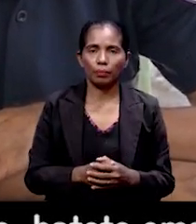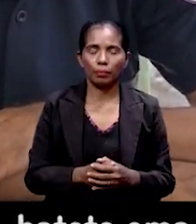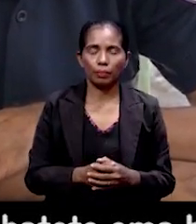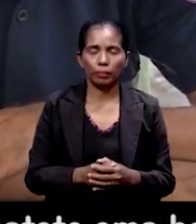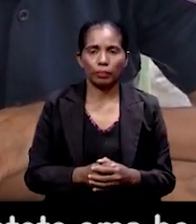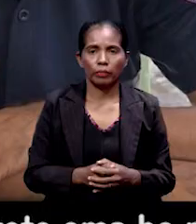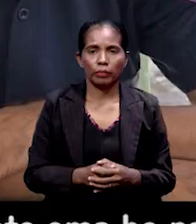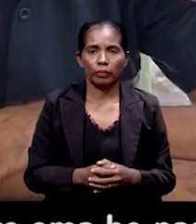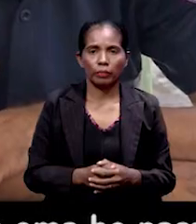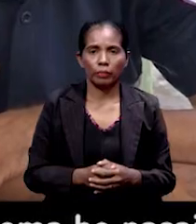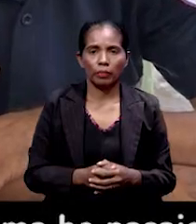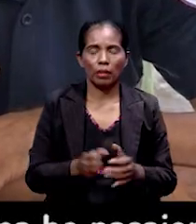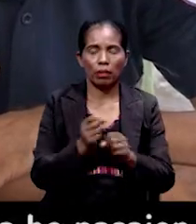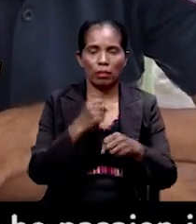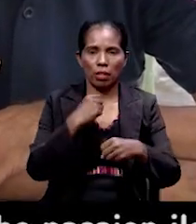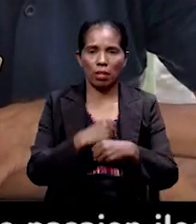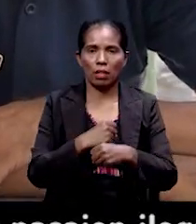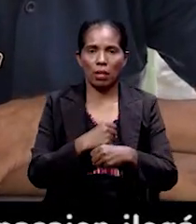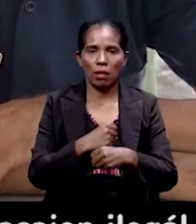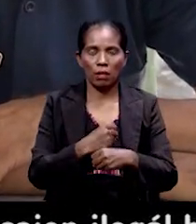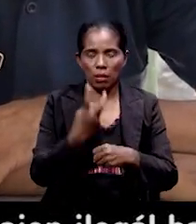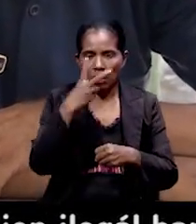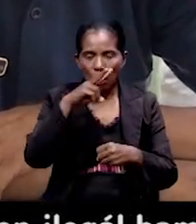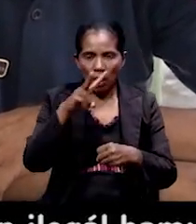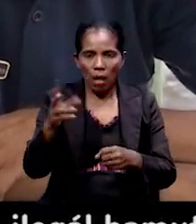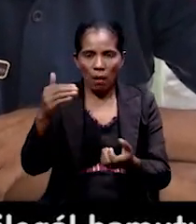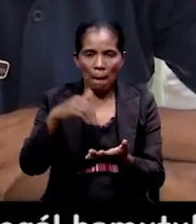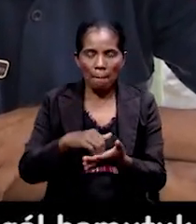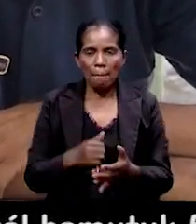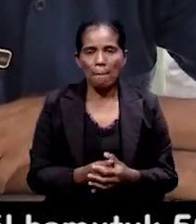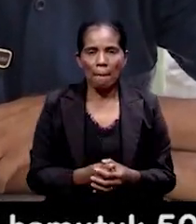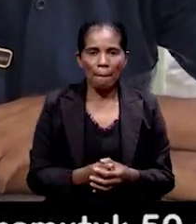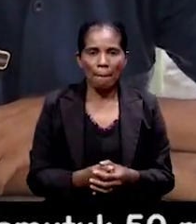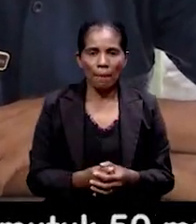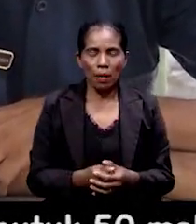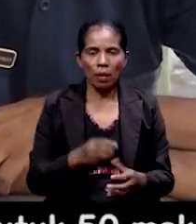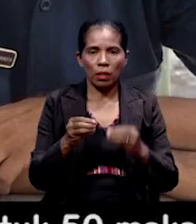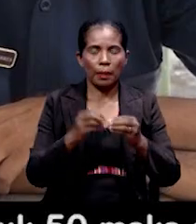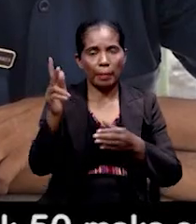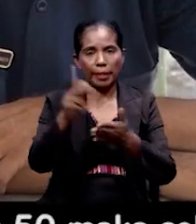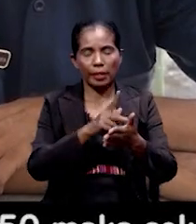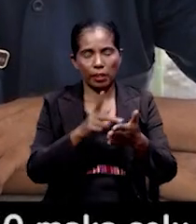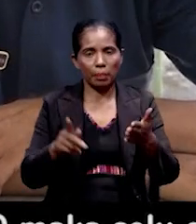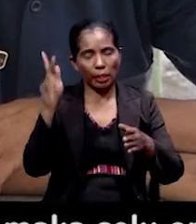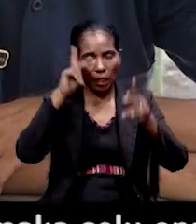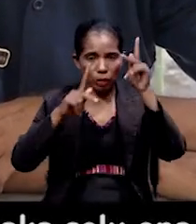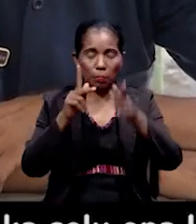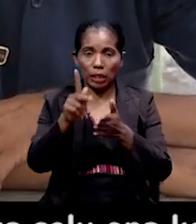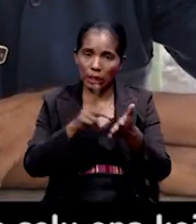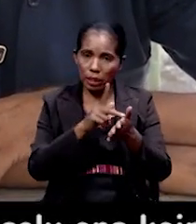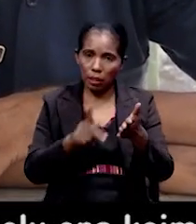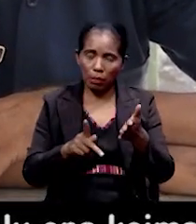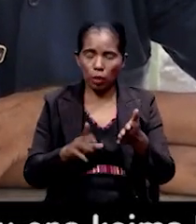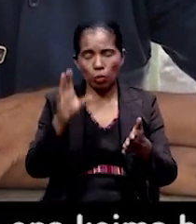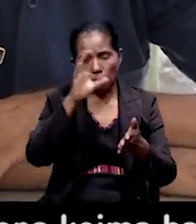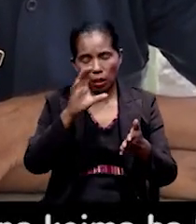Baucau nia kuri halo hela rekonstrusau ba lokal du krimi kuri buka tang evidensi ruma